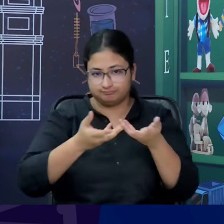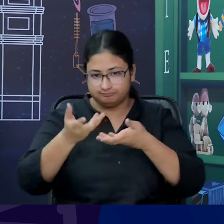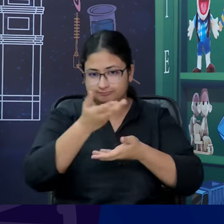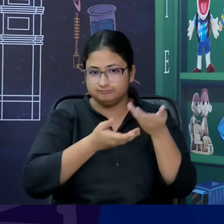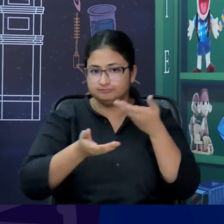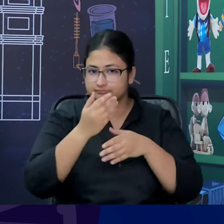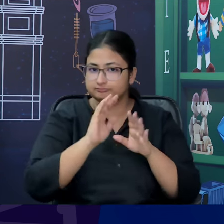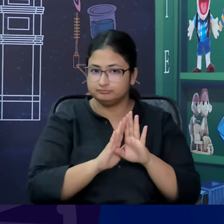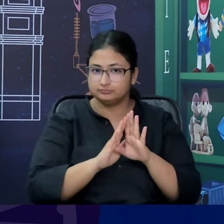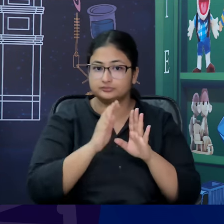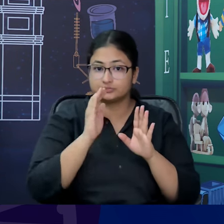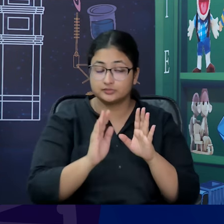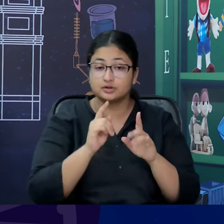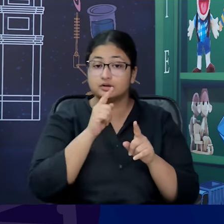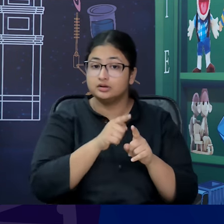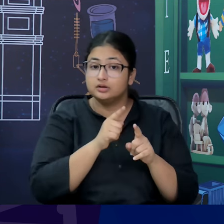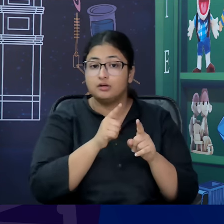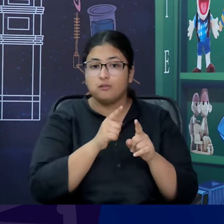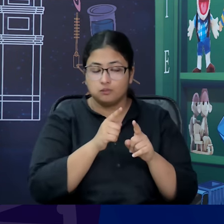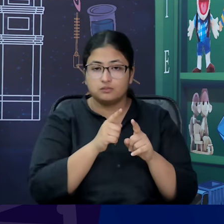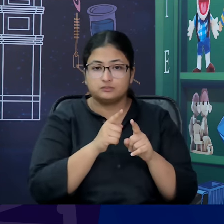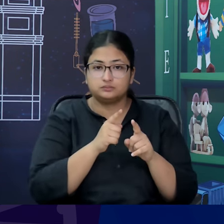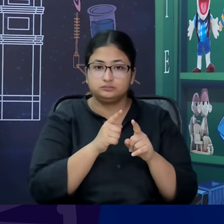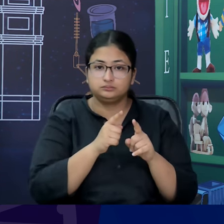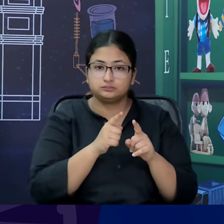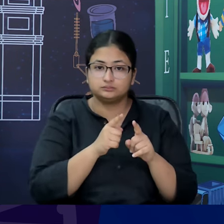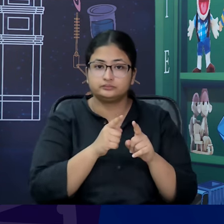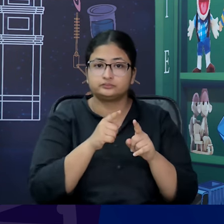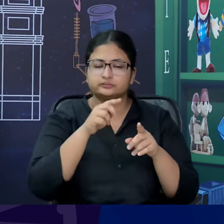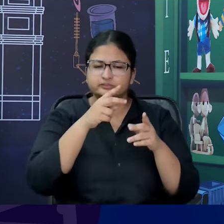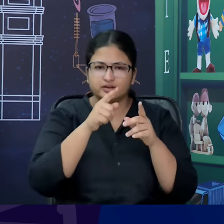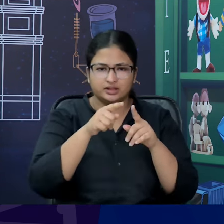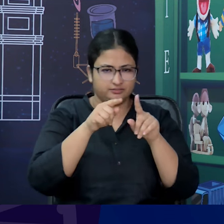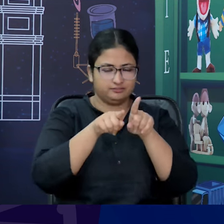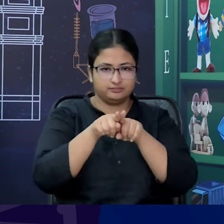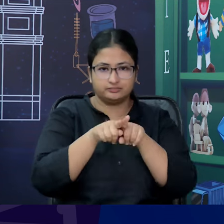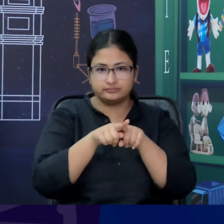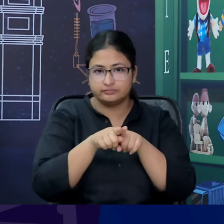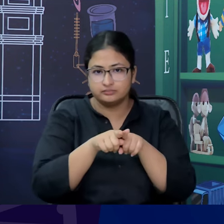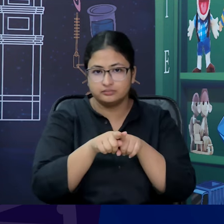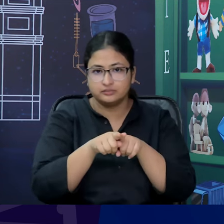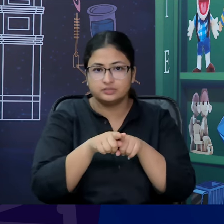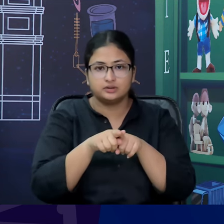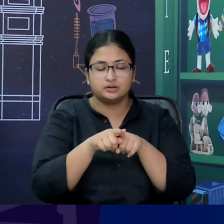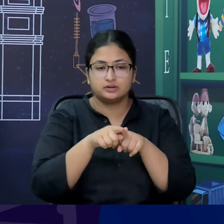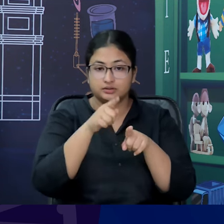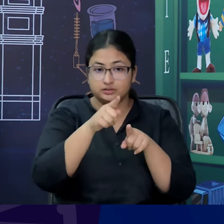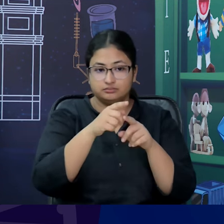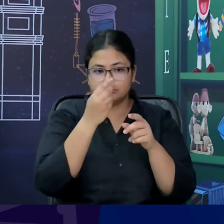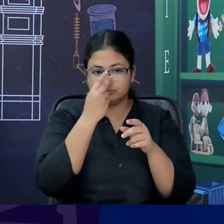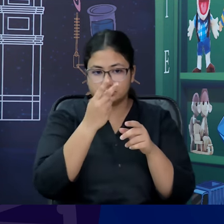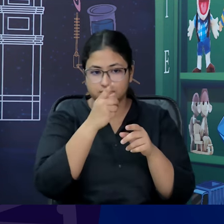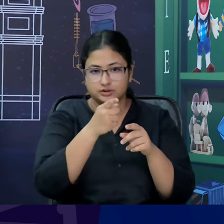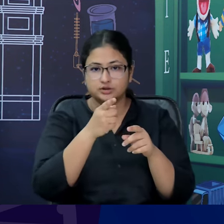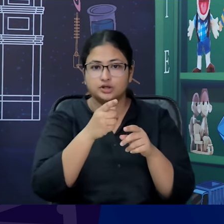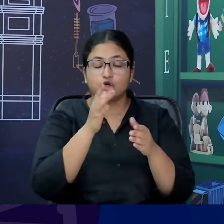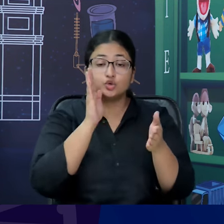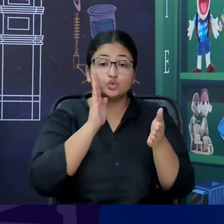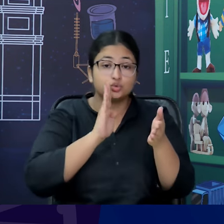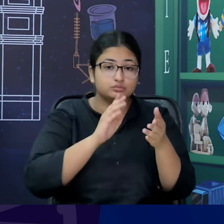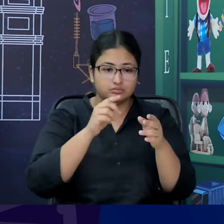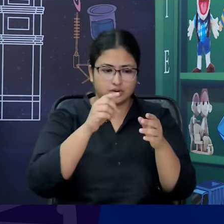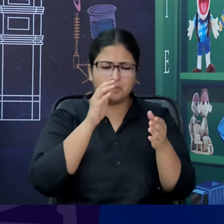आत्म जय इनका प्रबंध काव्य है और आकारों के जो है आकारों के आसपास यह इनका कहानी संग्रह है इसके